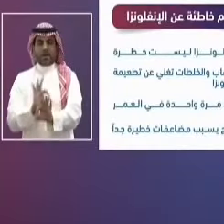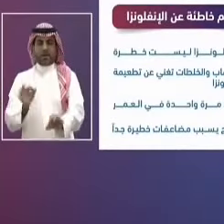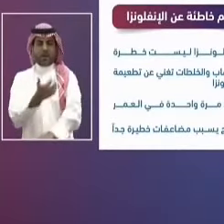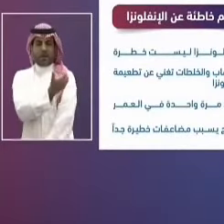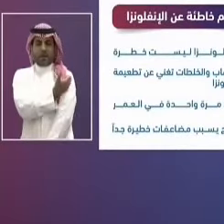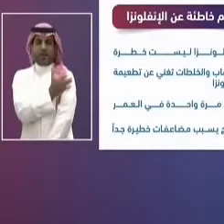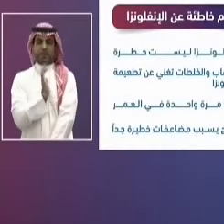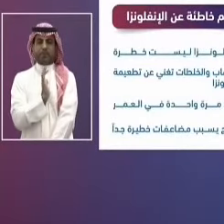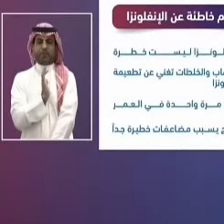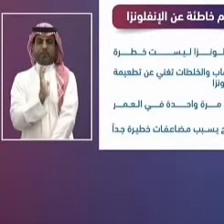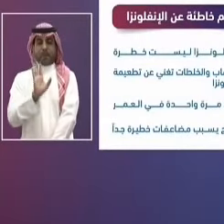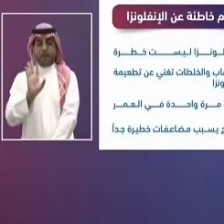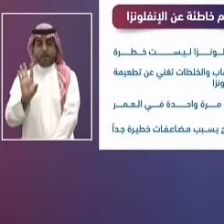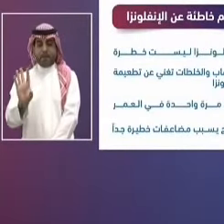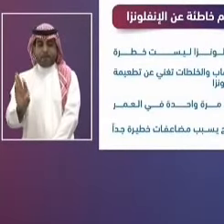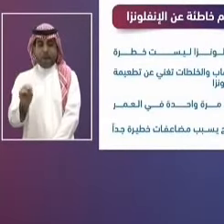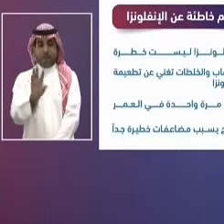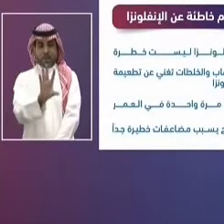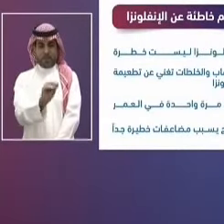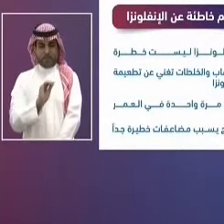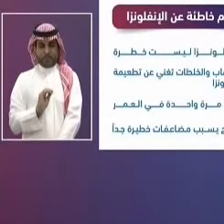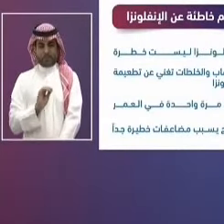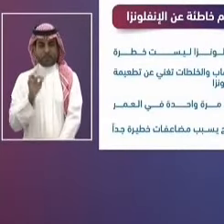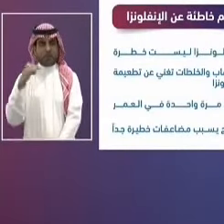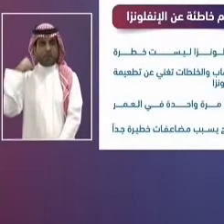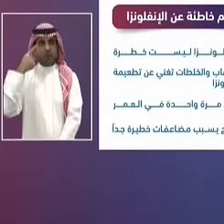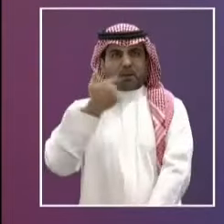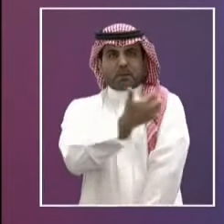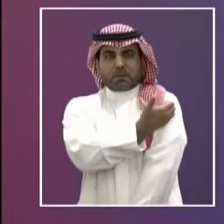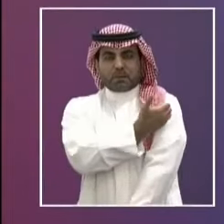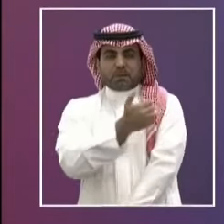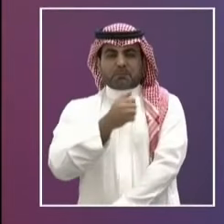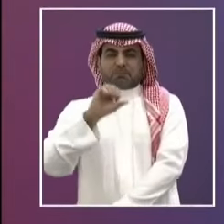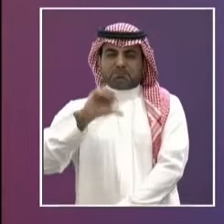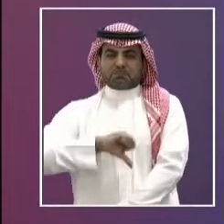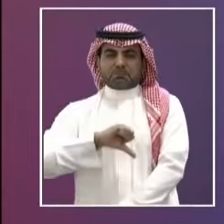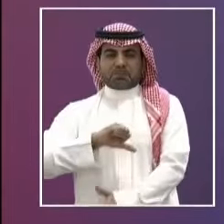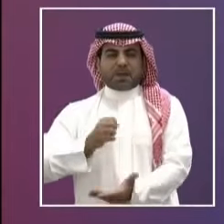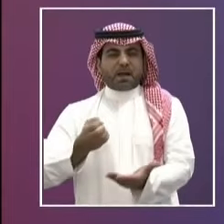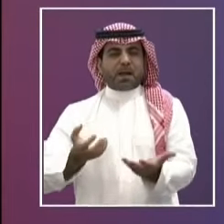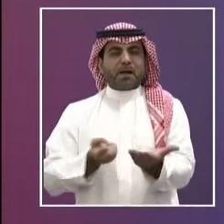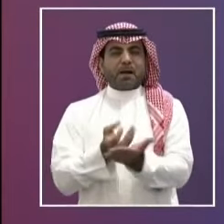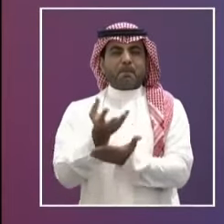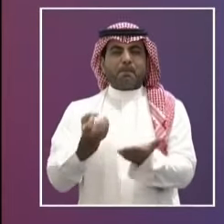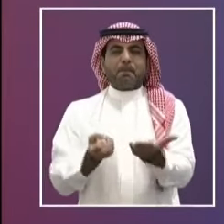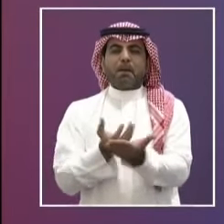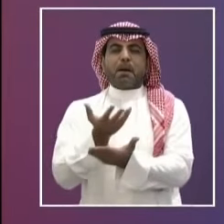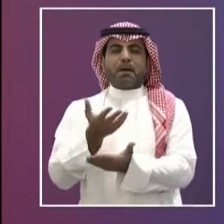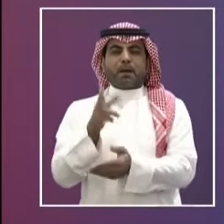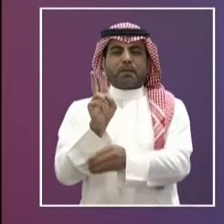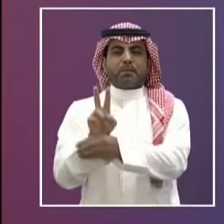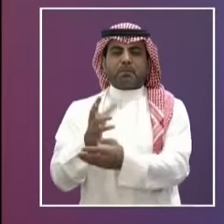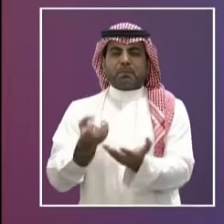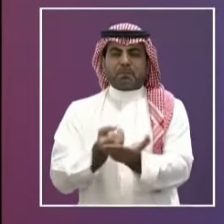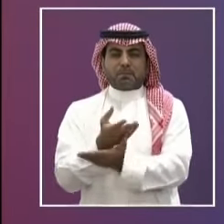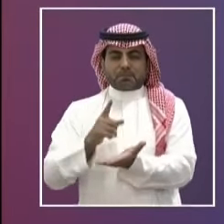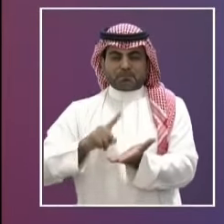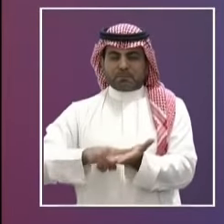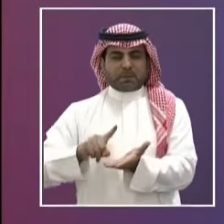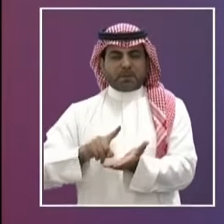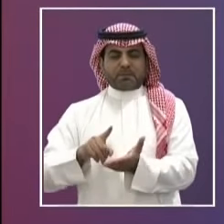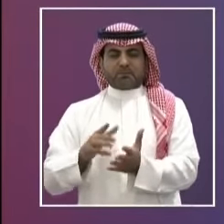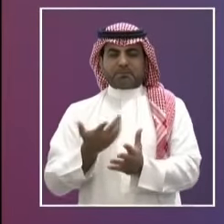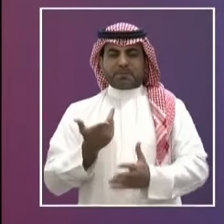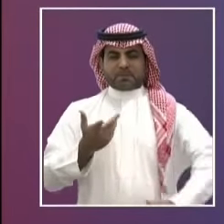حول آخر مستجدات فيروس كورونا في المملكة، بأن الإشاعات التي تنتشر ليست فقط تسبب